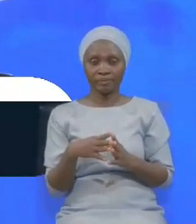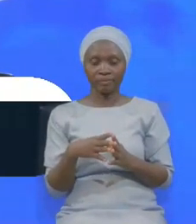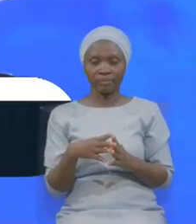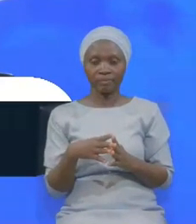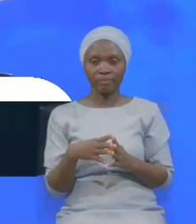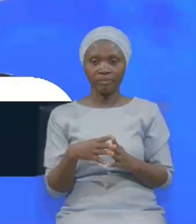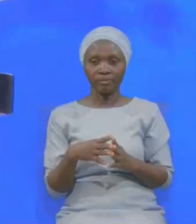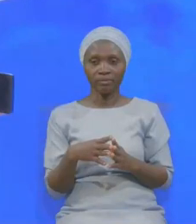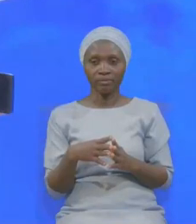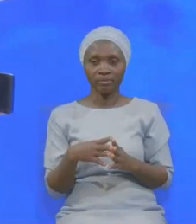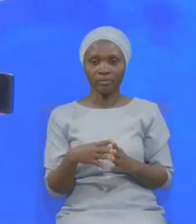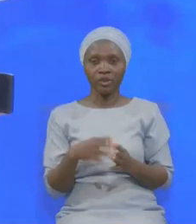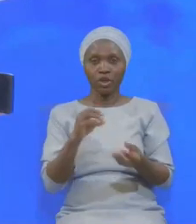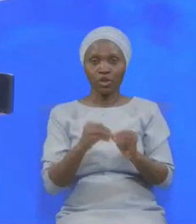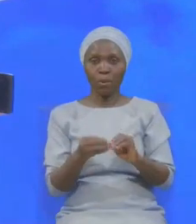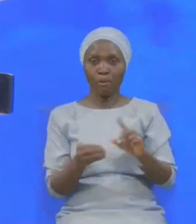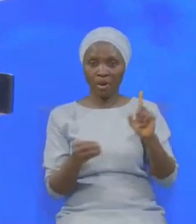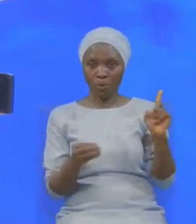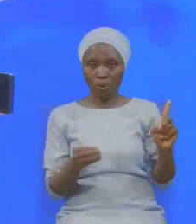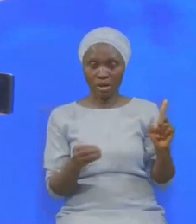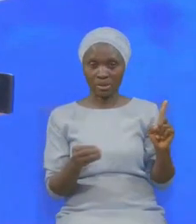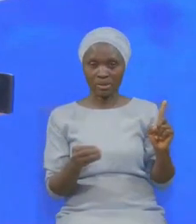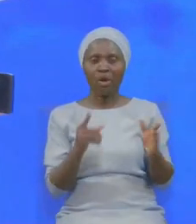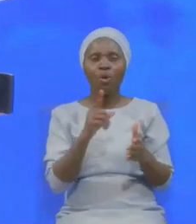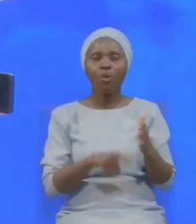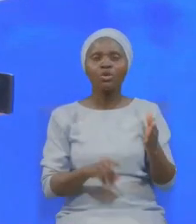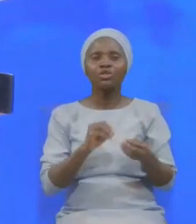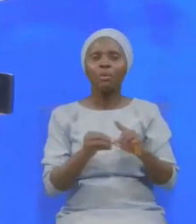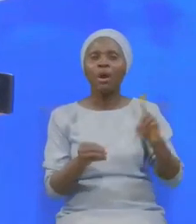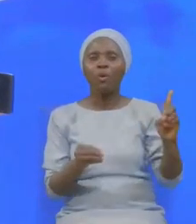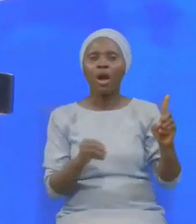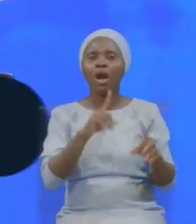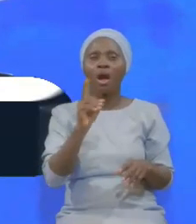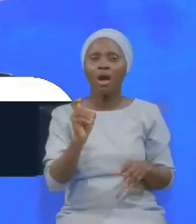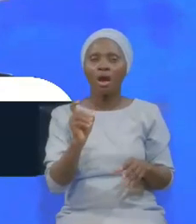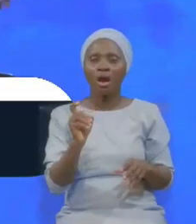l'Esprit. Allons au premier point. Qu'est-ce que vous avez au premier point?